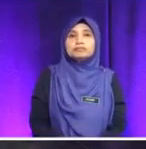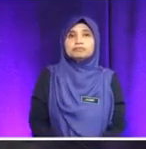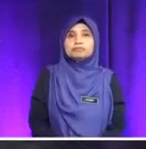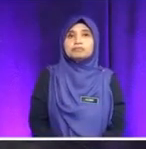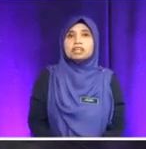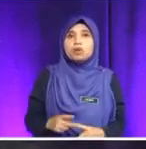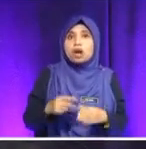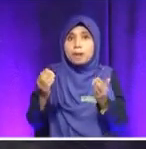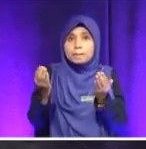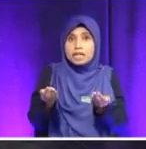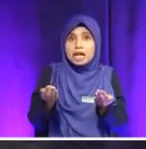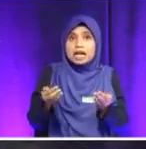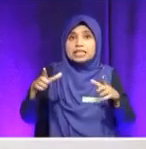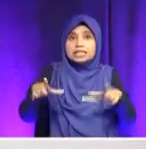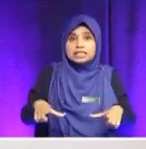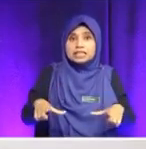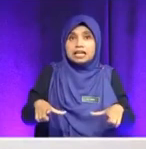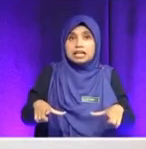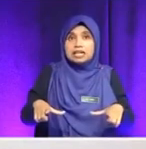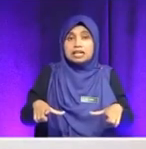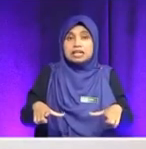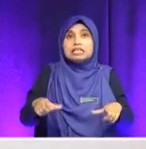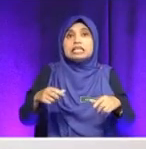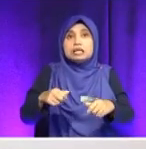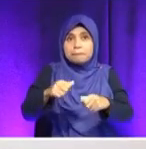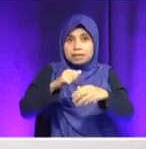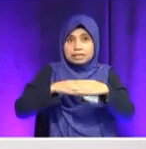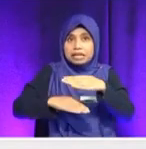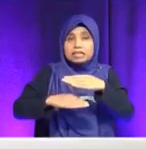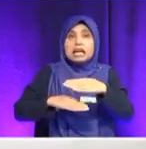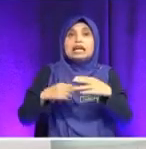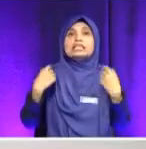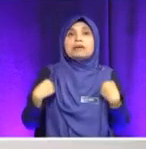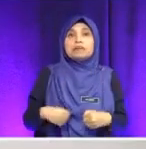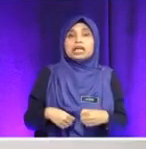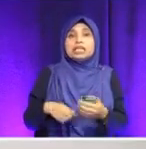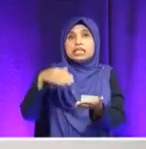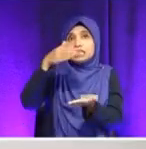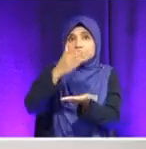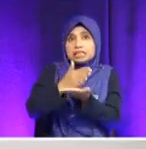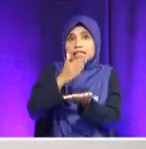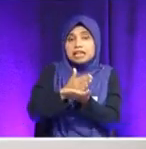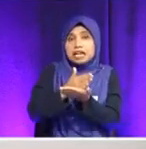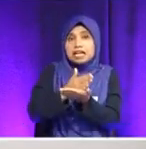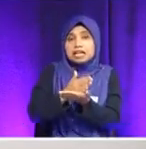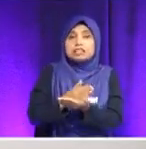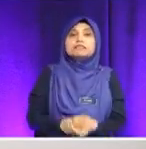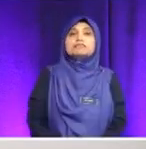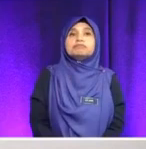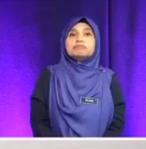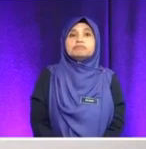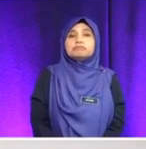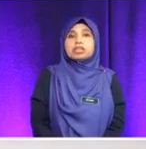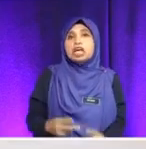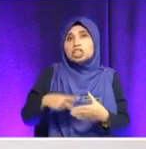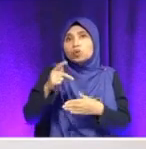okay, keluarkan pinggan dan letak lipatan napkin di tengah. Di tengah-tengah. Okey, okay, sekarang dah selesai. So, kita clear lah yang ni. Kita keluarkan.